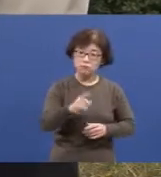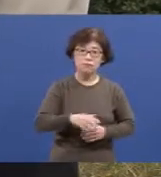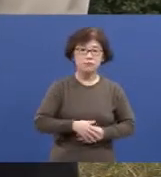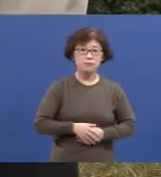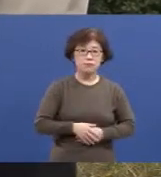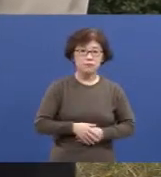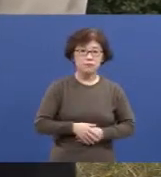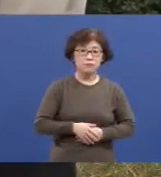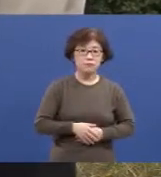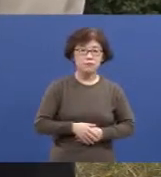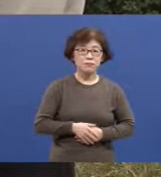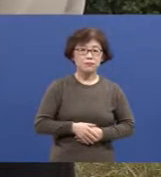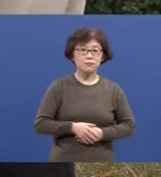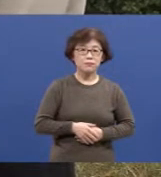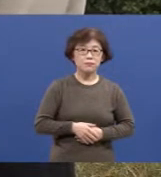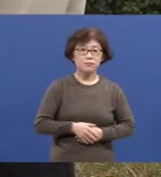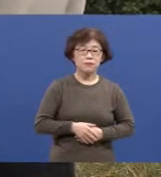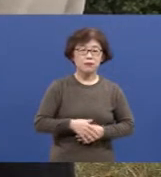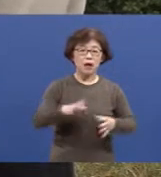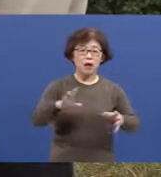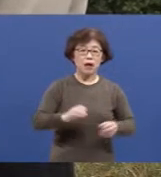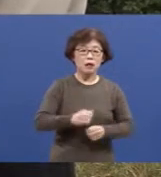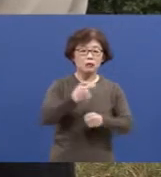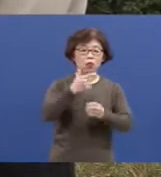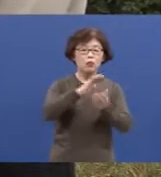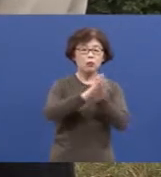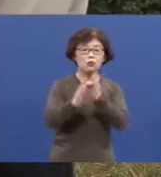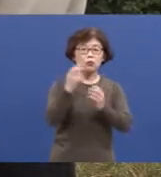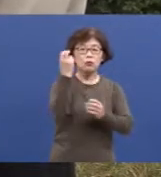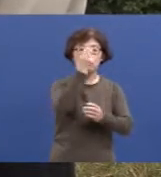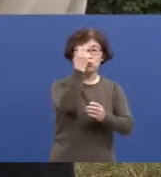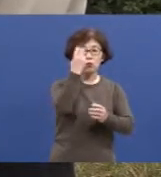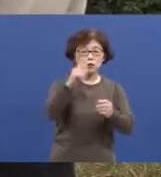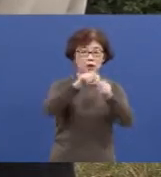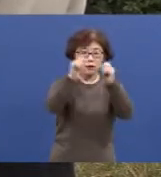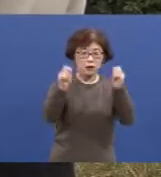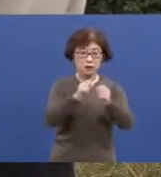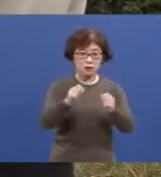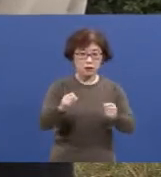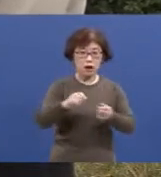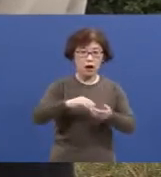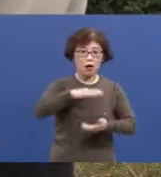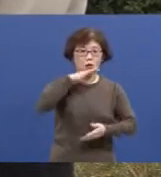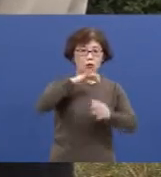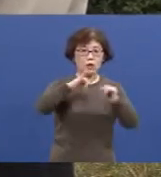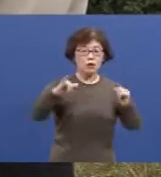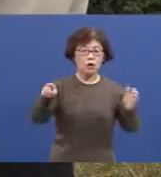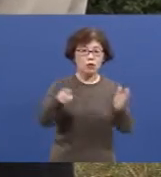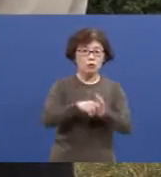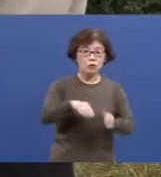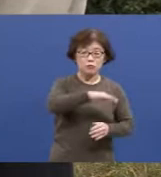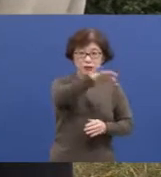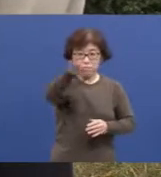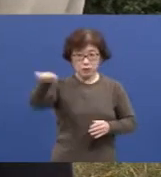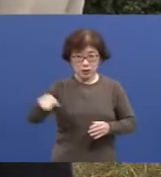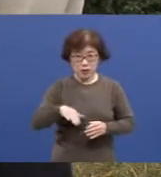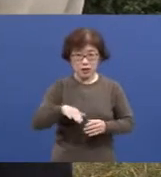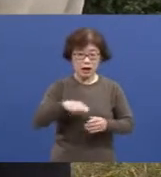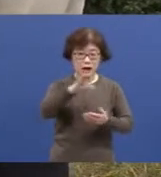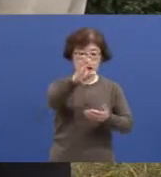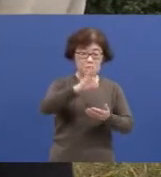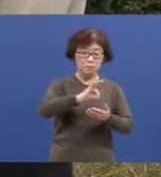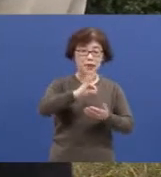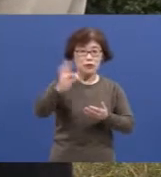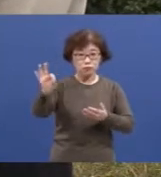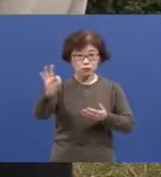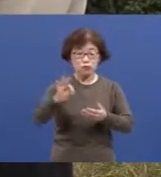違うことはありますか？ 総務省の調査によると、高齢者を含む全ての世代がメールの送受